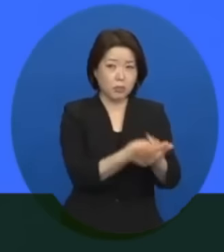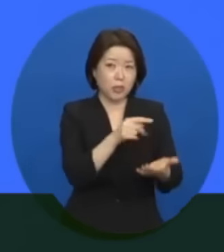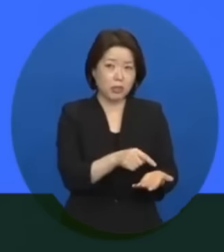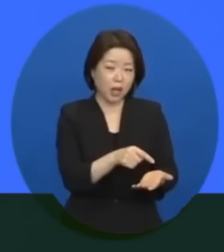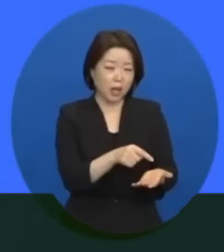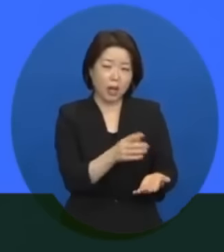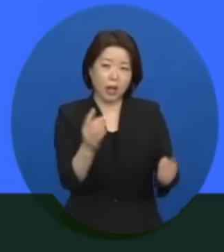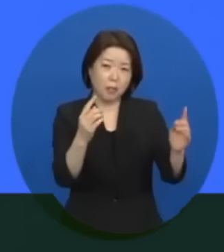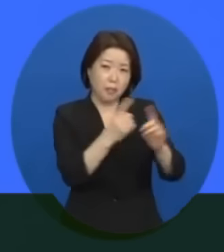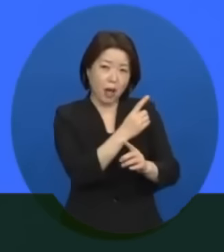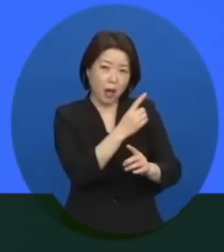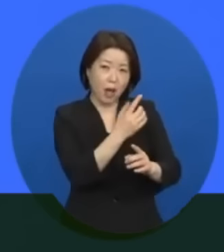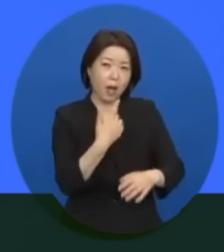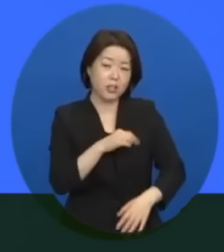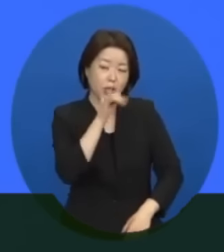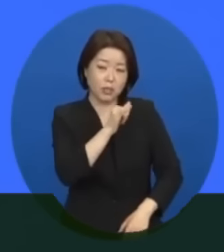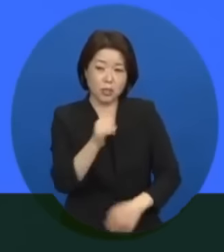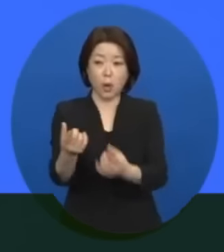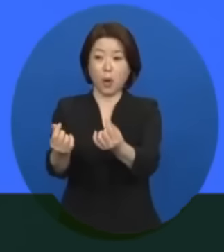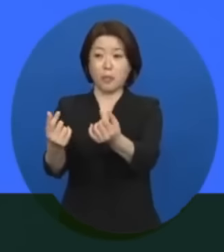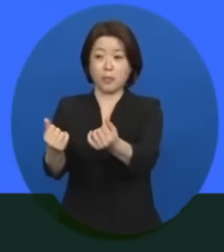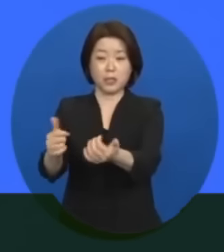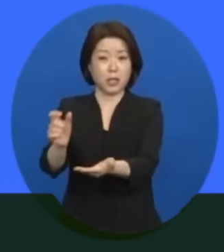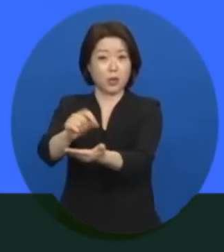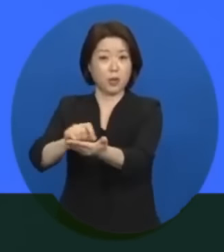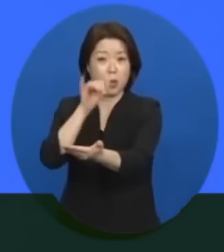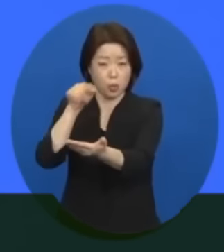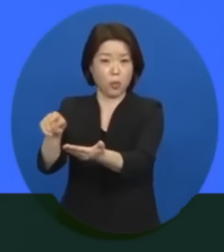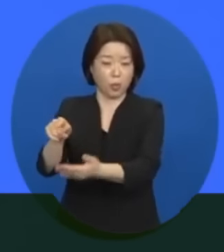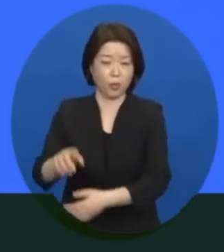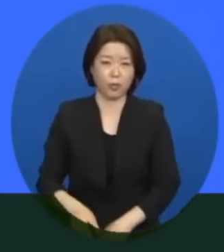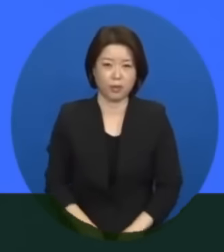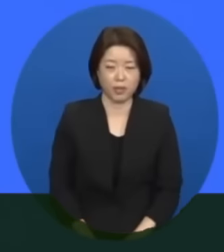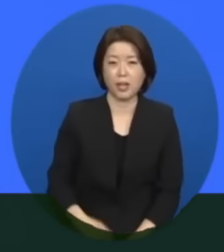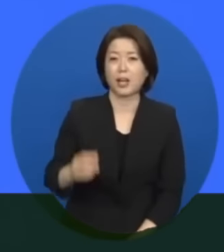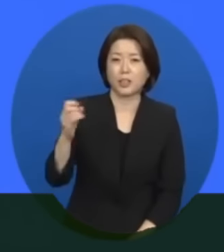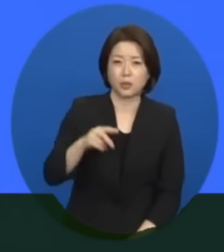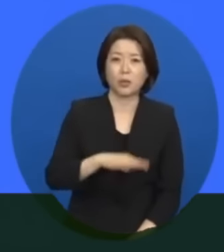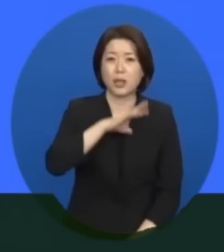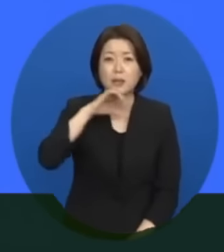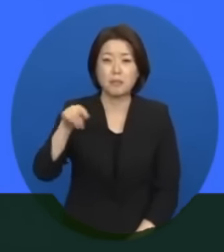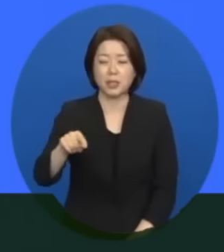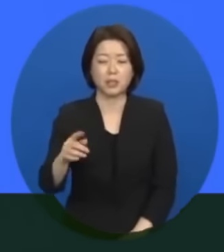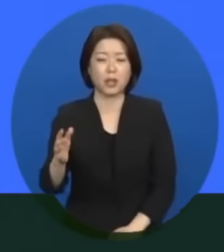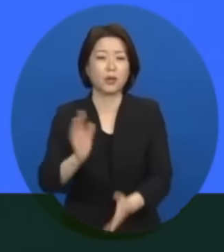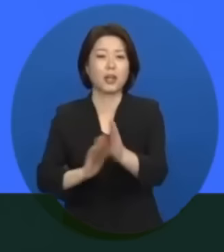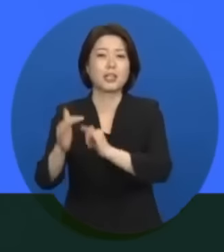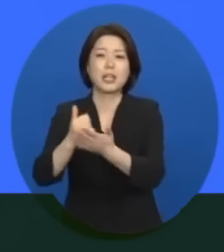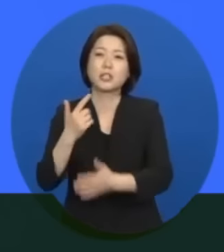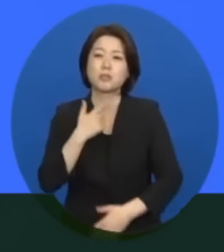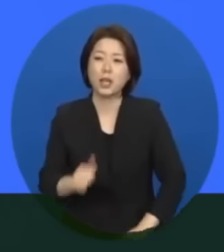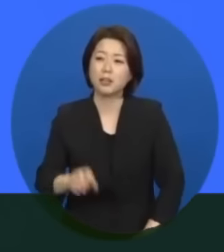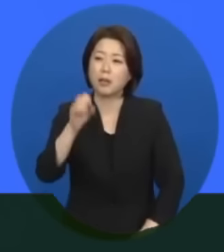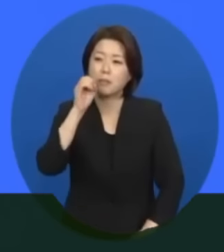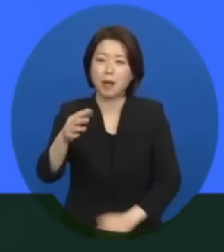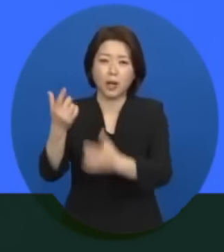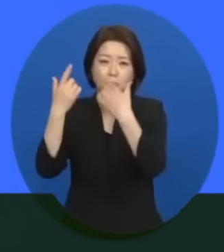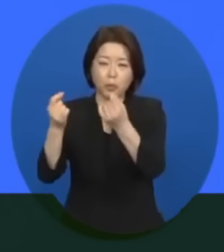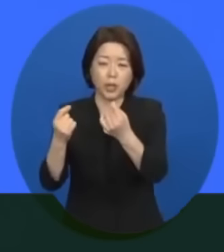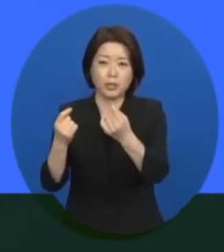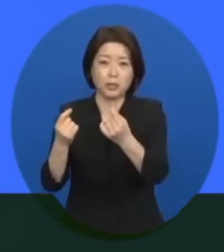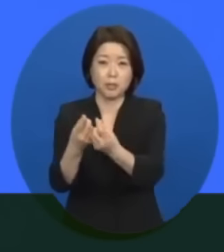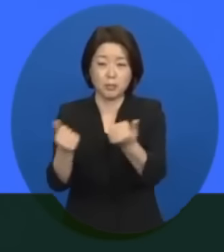그 장면과 너무 비슷하다라고 기록을 하고 있는 것이죠 그러면서이 베드로가 예수님이 했던 말과 굉장히 비슷하게